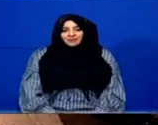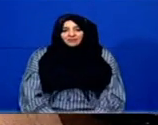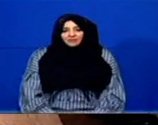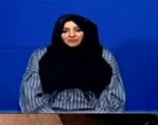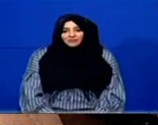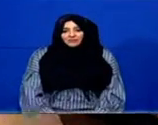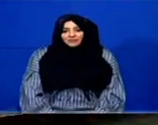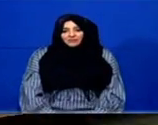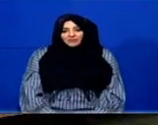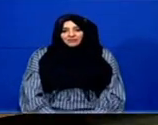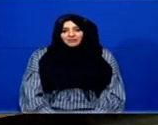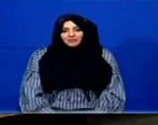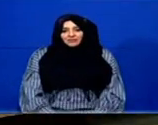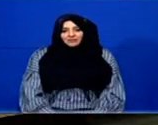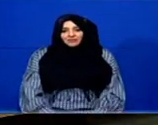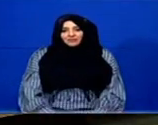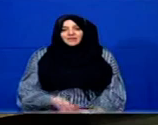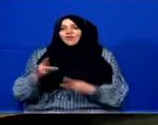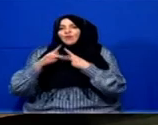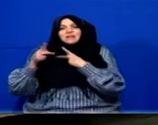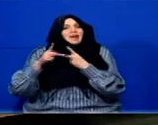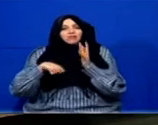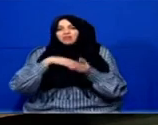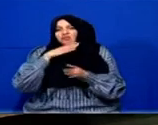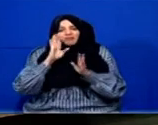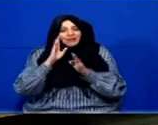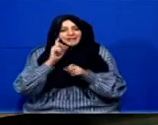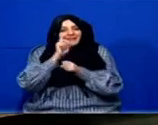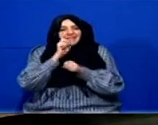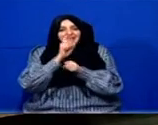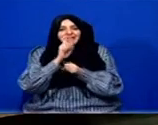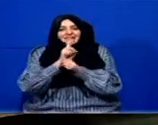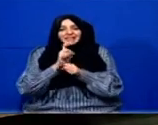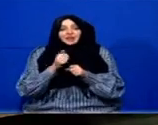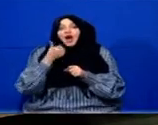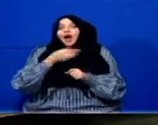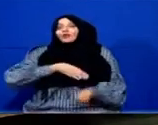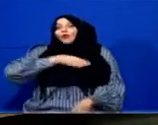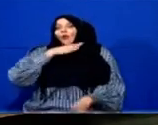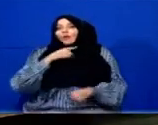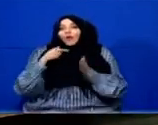اه ديما انا اشوف اخوي صامطه هذه الجيره كل حاجه وضعه واحده